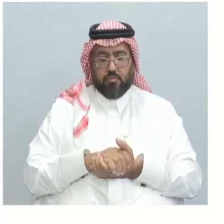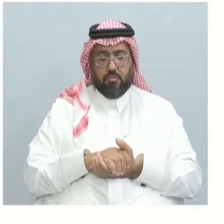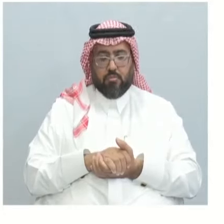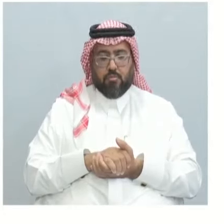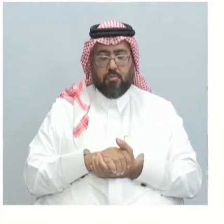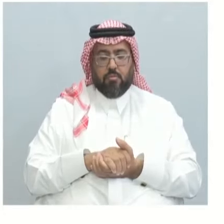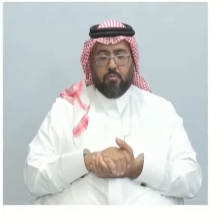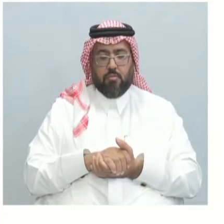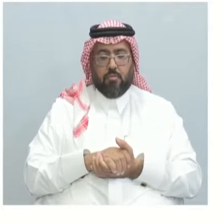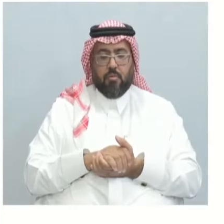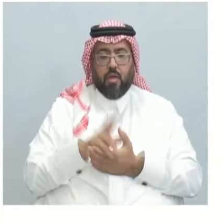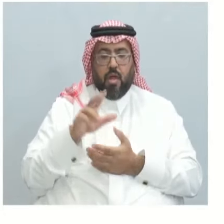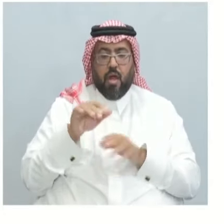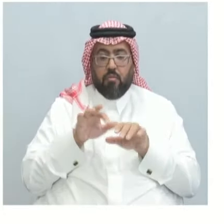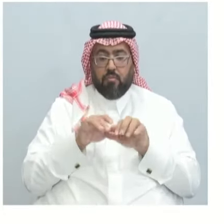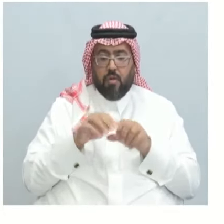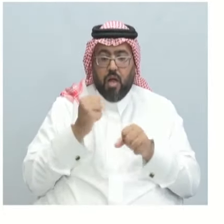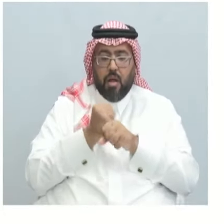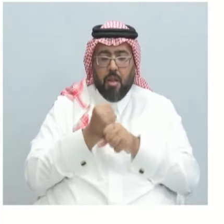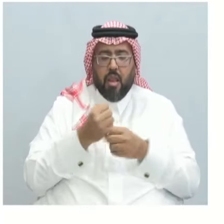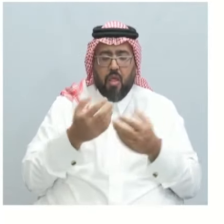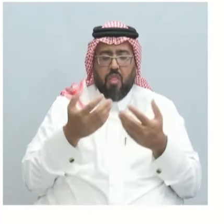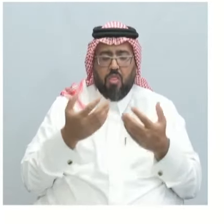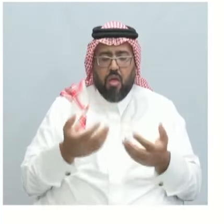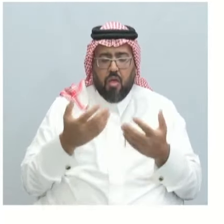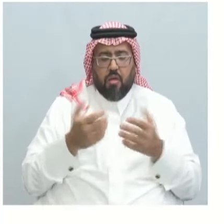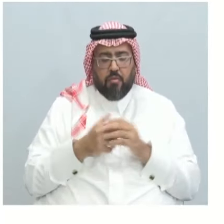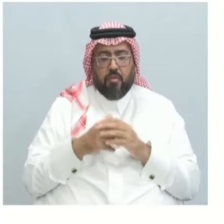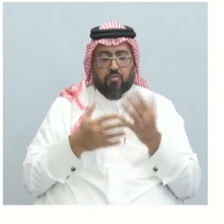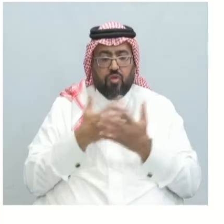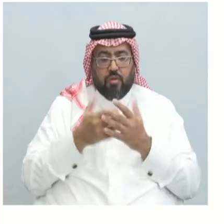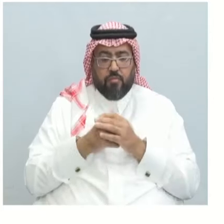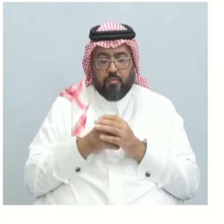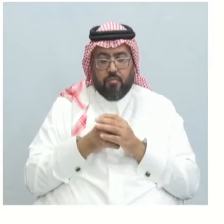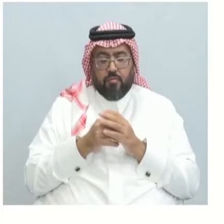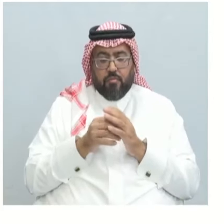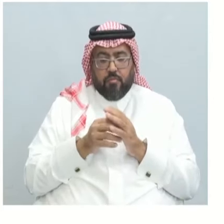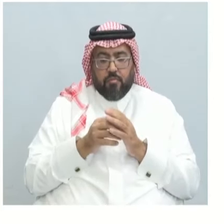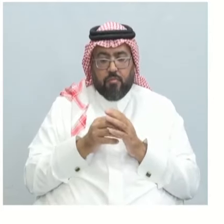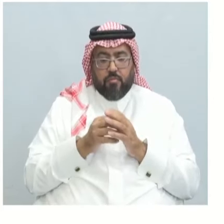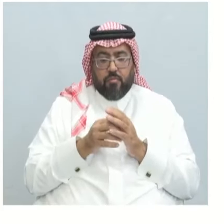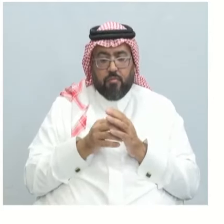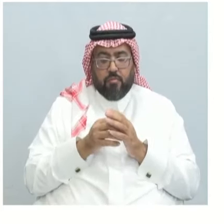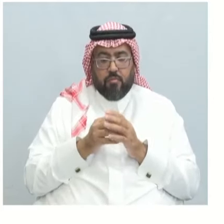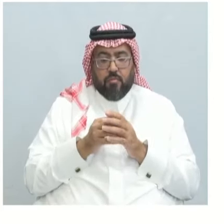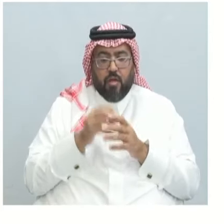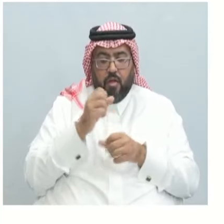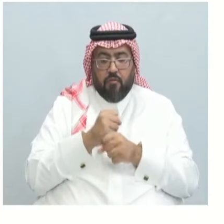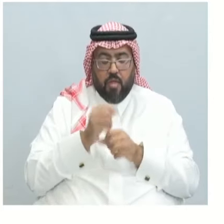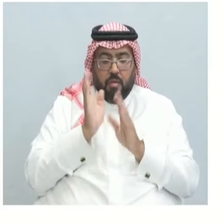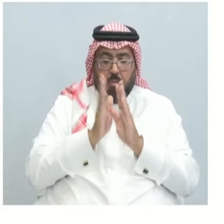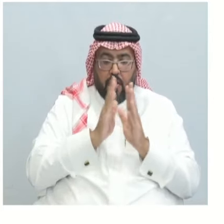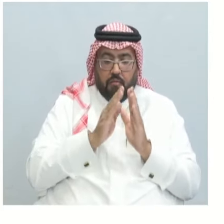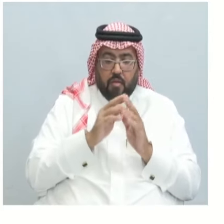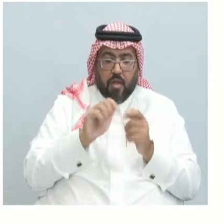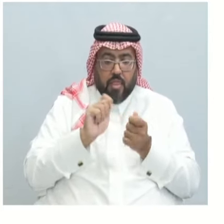بنفسك الحاسب يعمل ببطء ايضا هذه احد المشاكل عند حفظ ملف